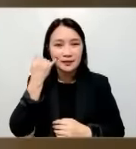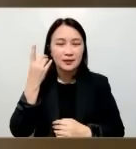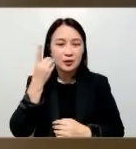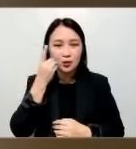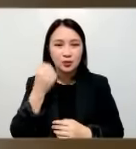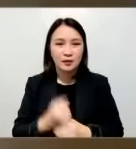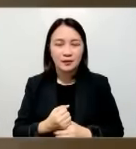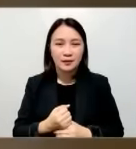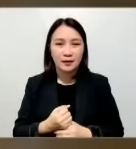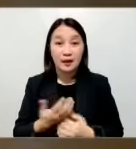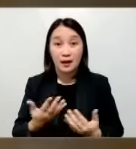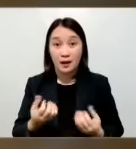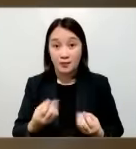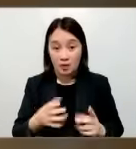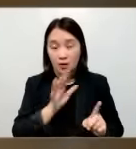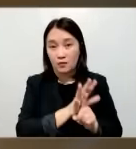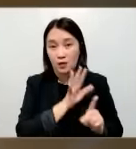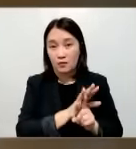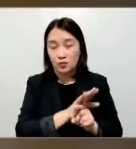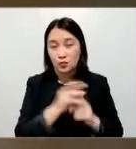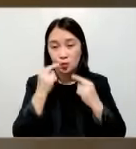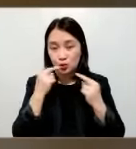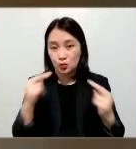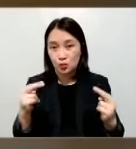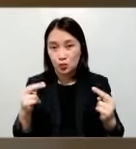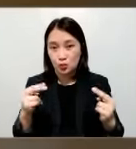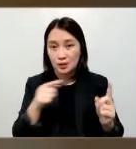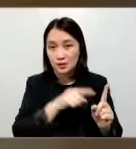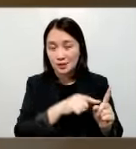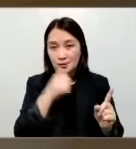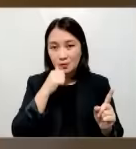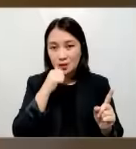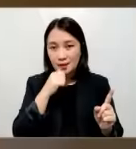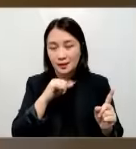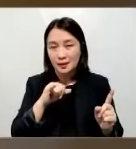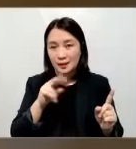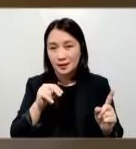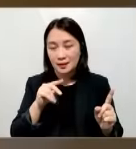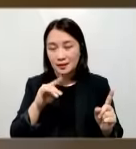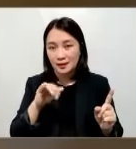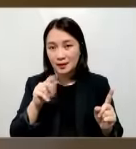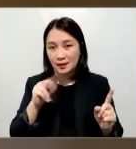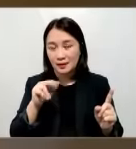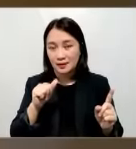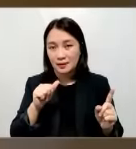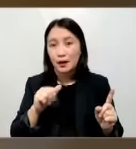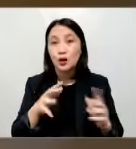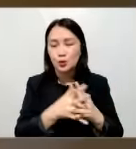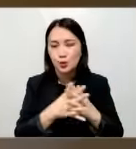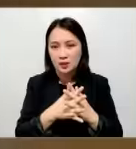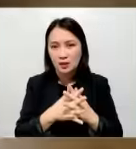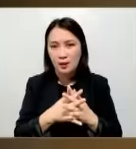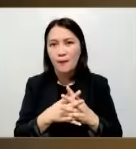Laman ng balita sa loob at labas ng bansa ang pagkasawi ng isang babae sa Indiana, USA. Ang ikinamatay, sobrang pag-inom ng